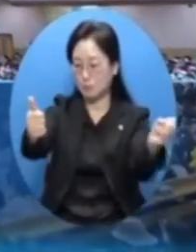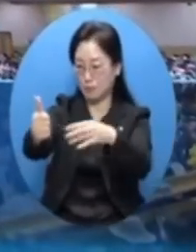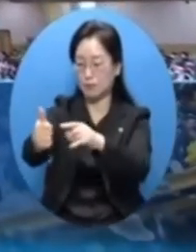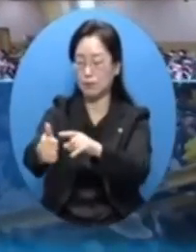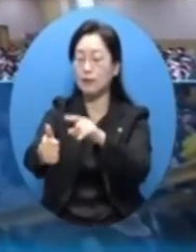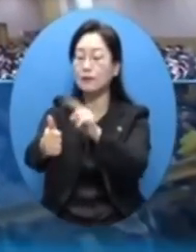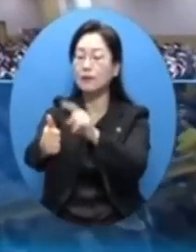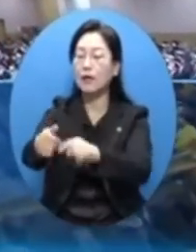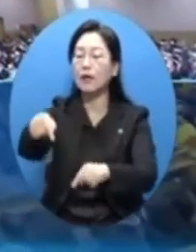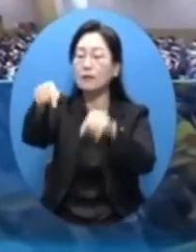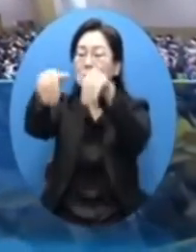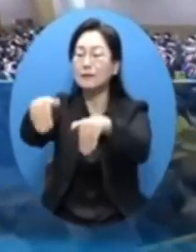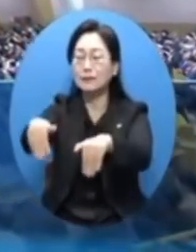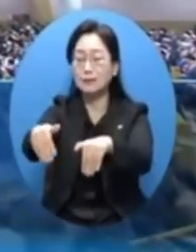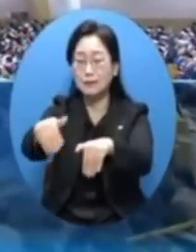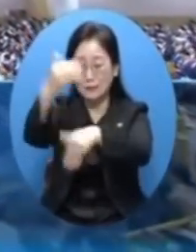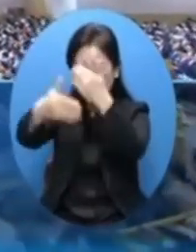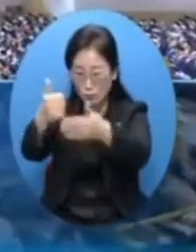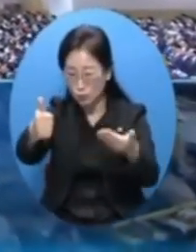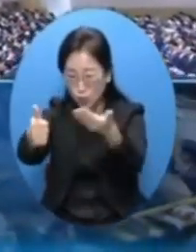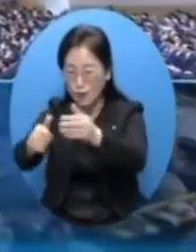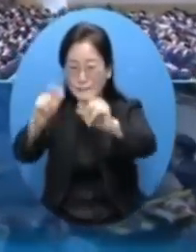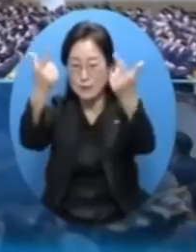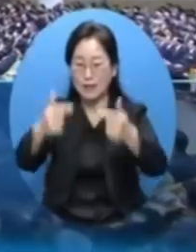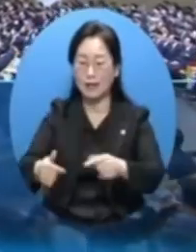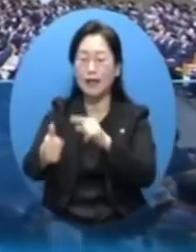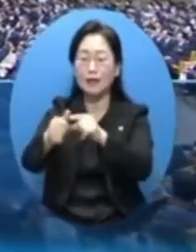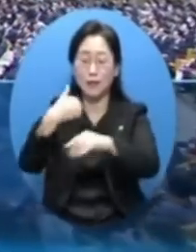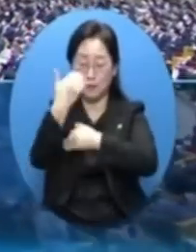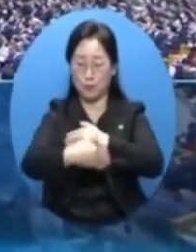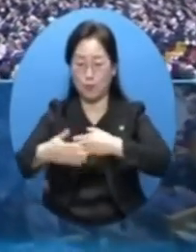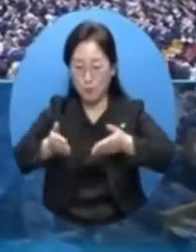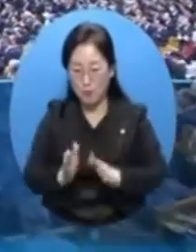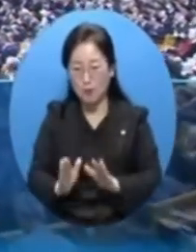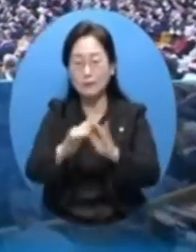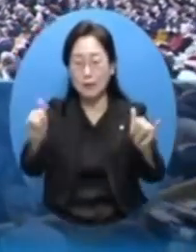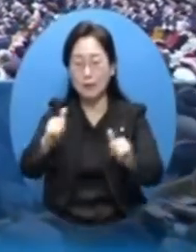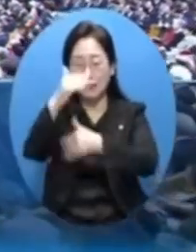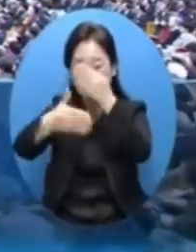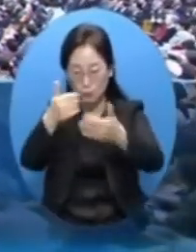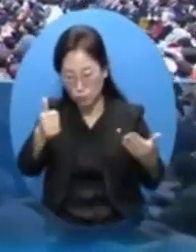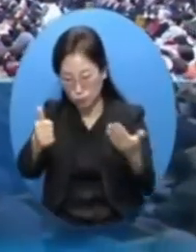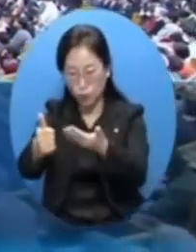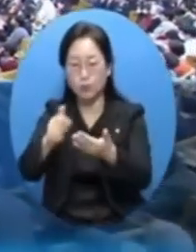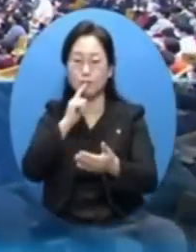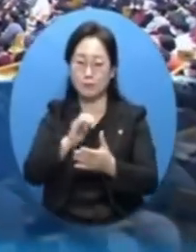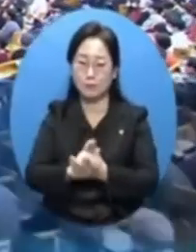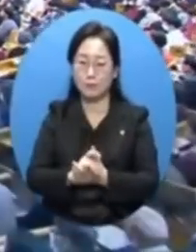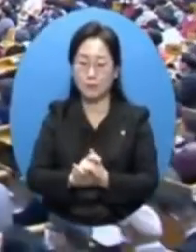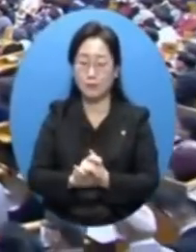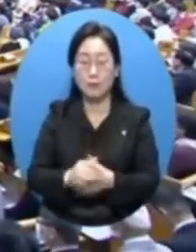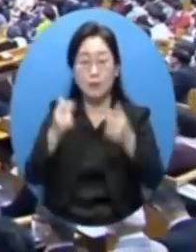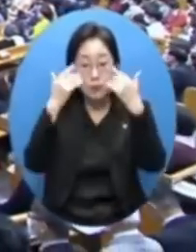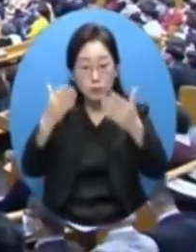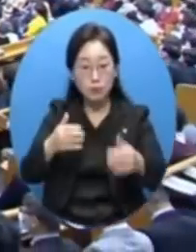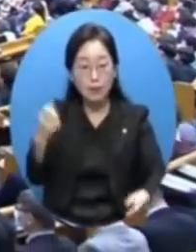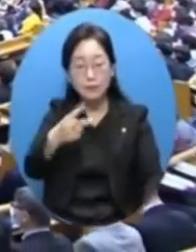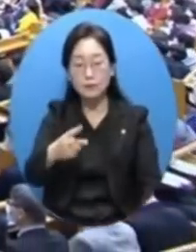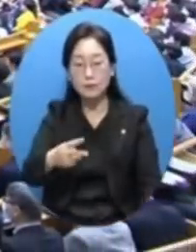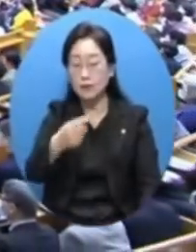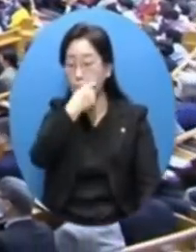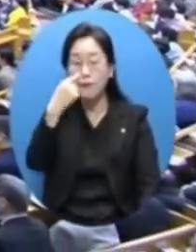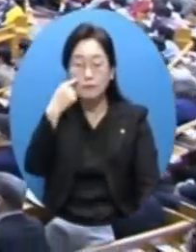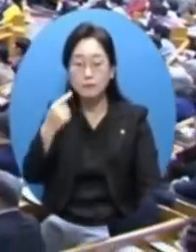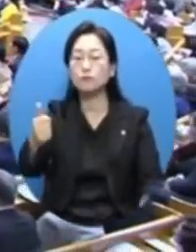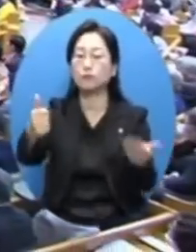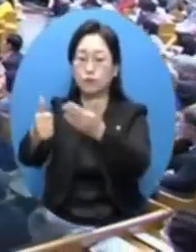그 사람이 내 상속자가 아니라 내 몸에서 날 자가 내 상속자가 되리라 하시고 분명히 다시 한번 하나님께서